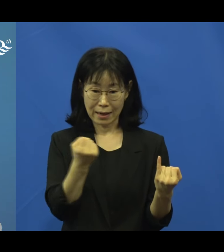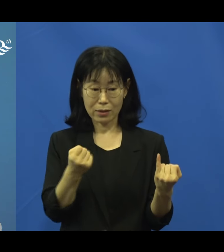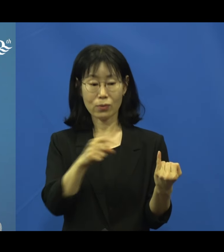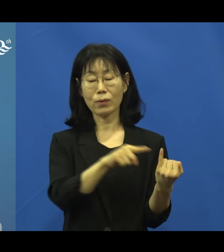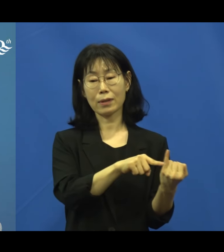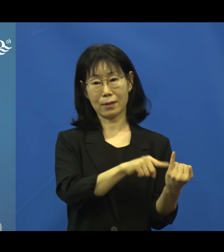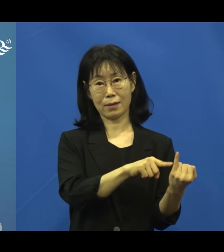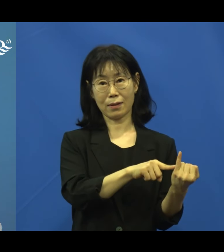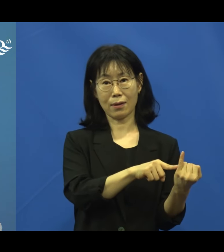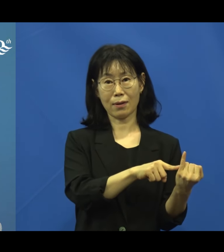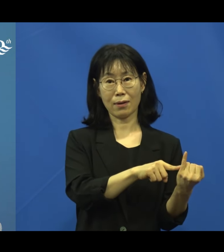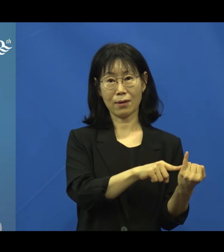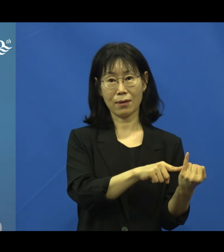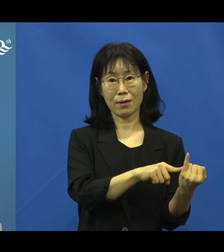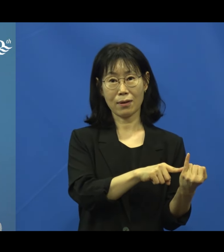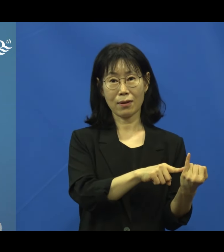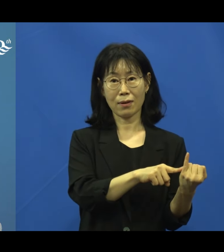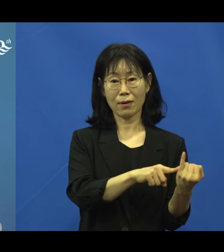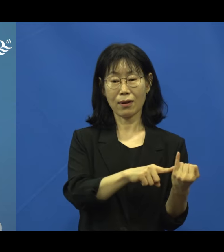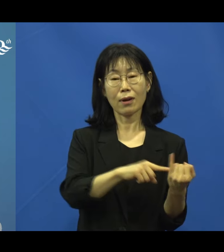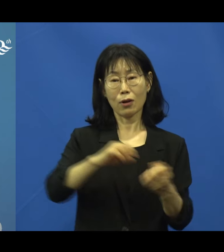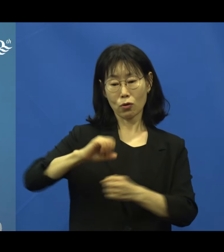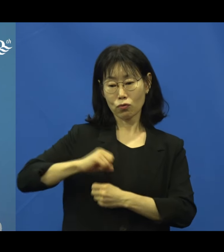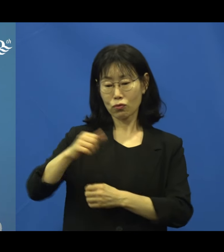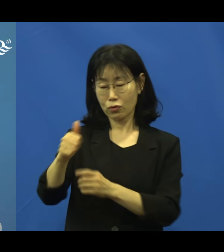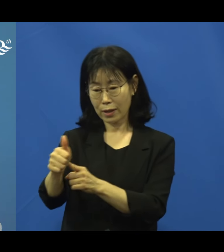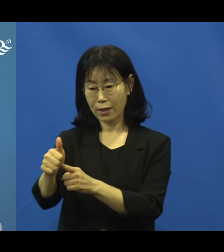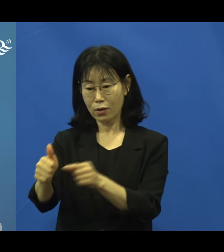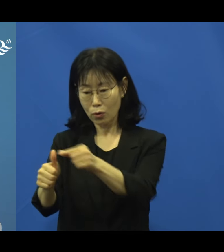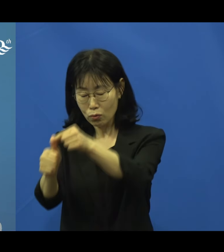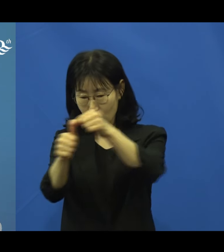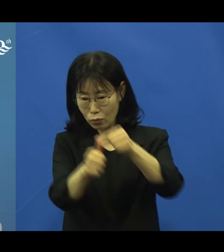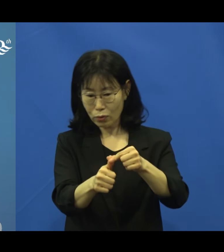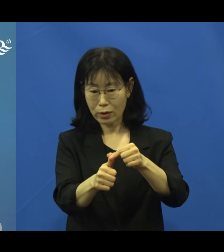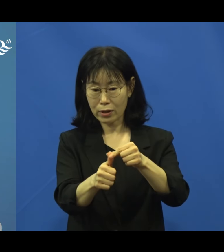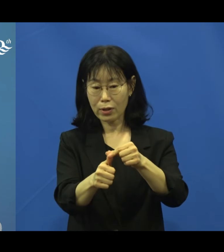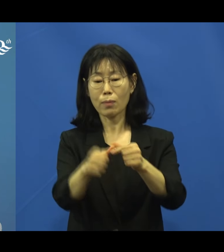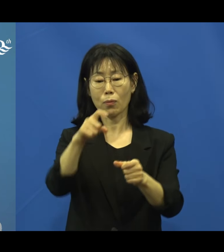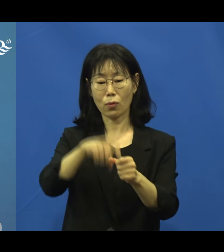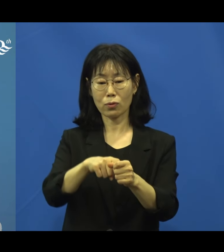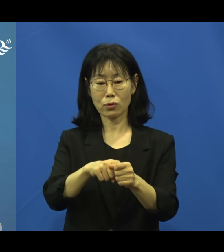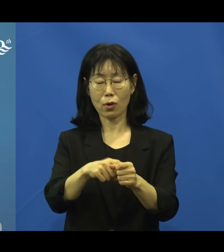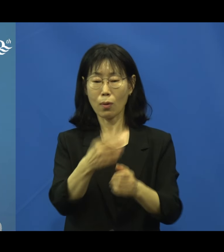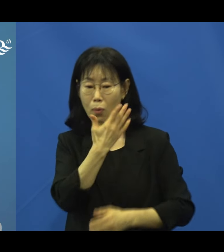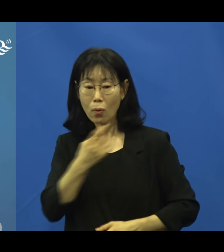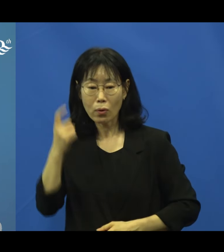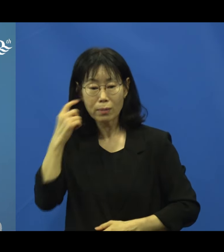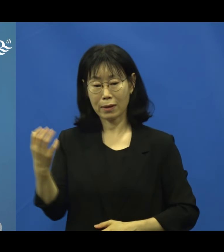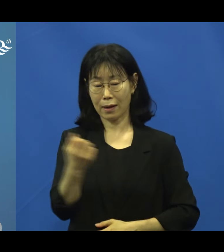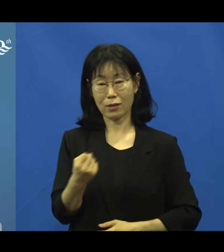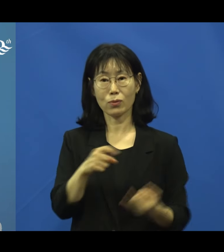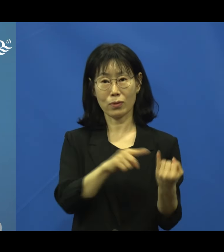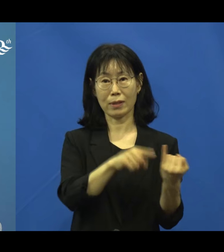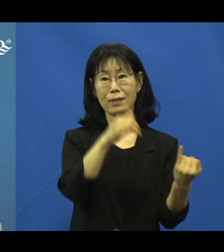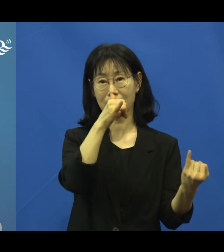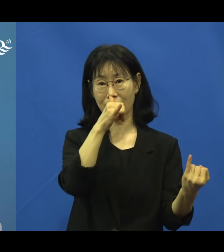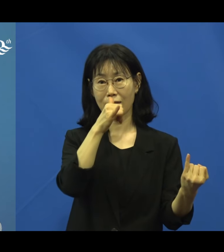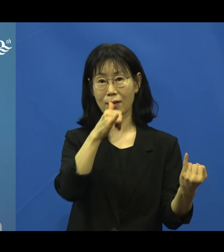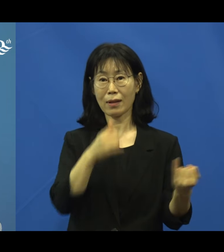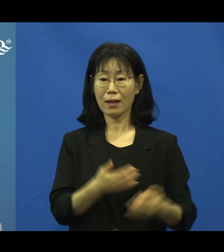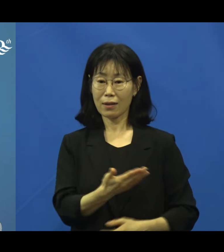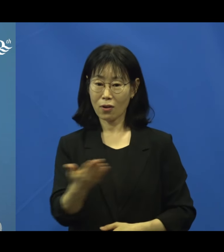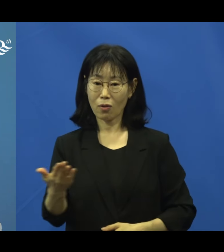들고 있다고요. 여러분, 평소에 우리는 키재기하죠. 막 명함도 돌리고